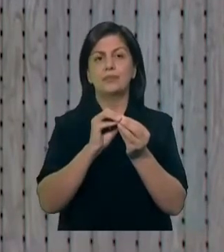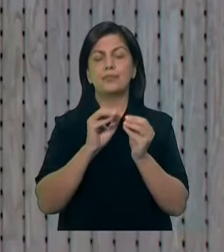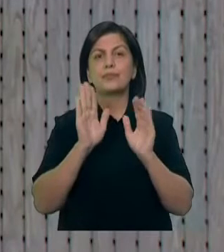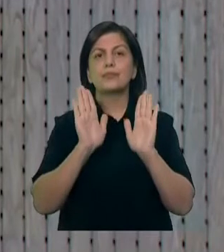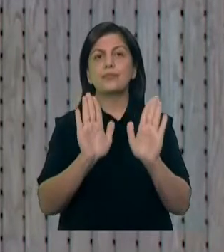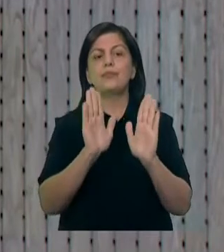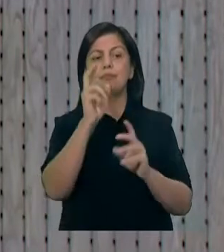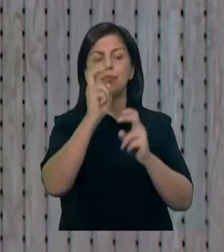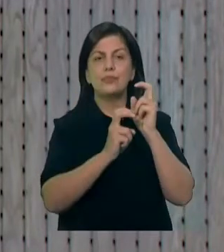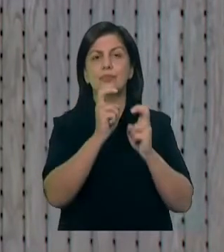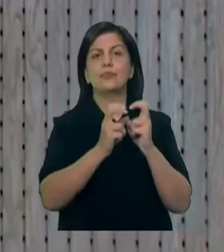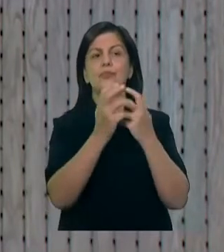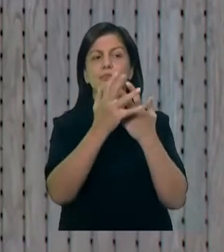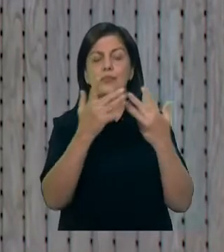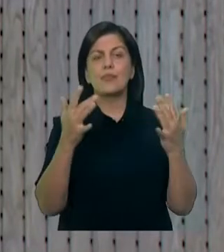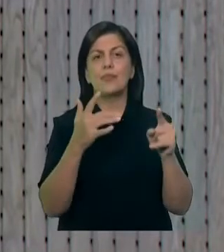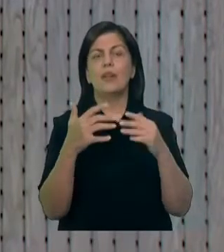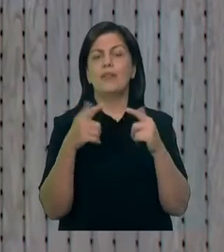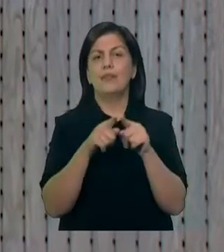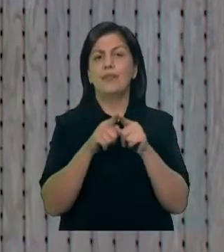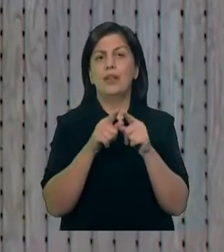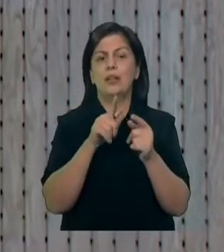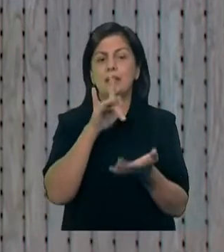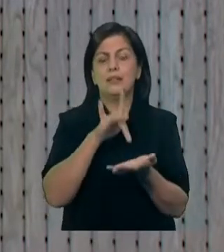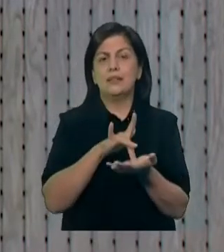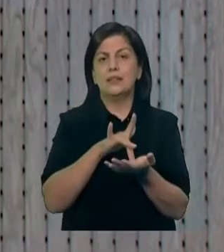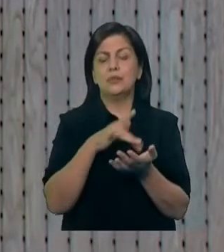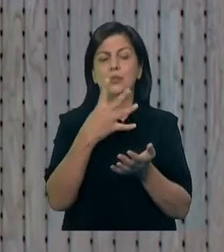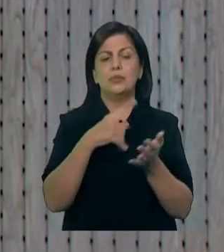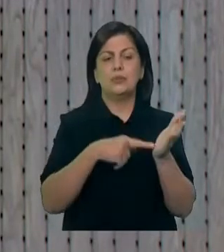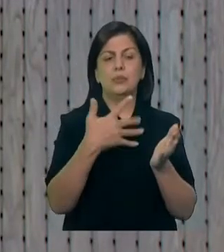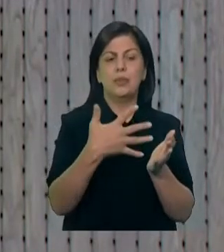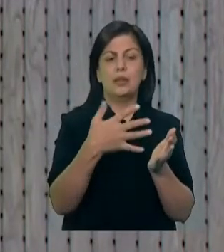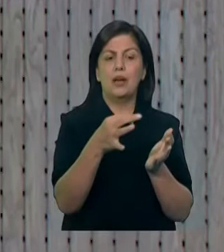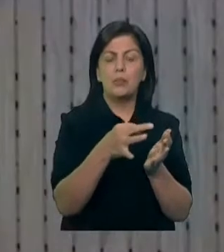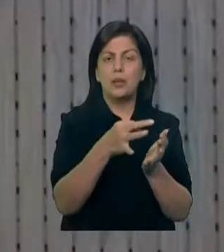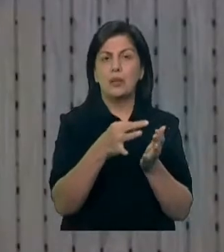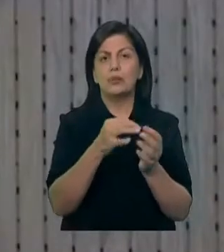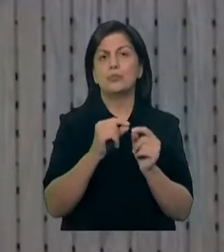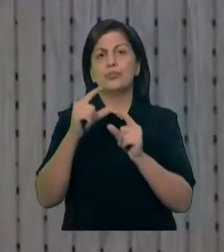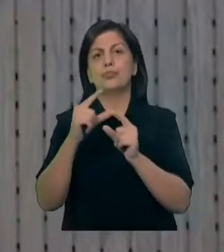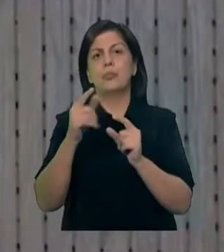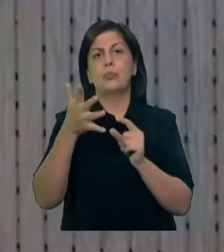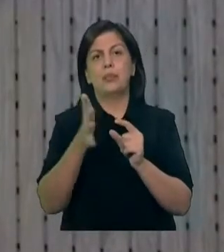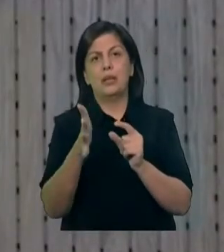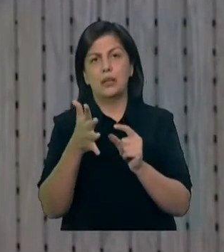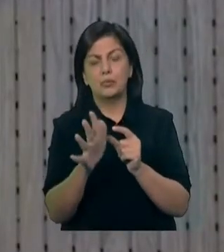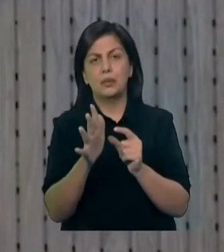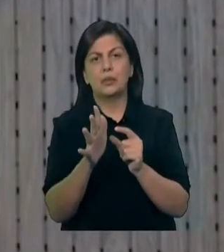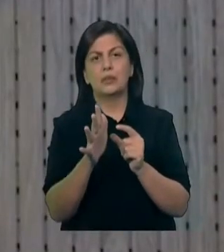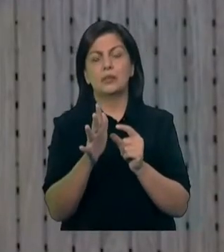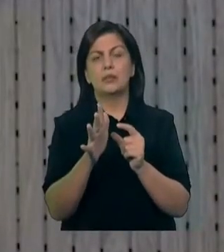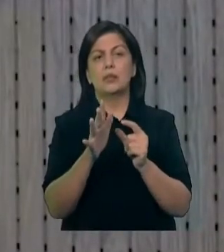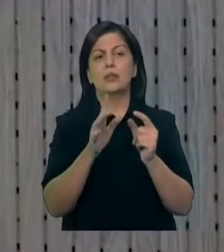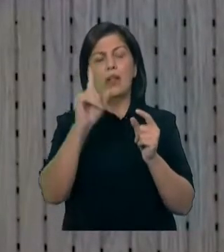sənayesində tətbiq olunmaqla ortalama tarif 4,5 qəpikdən 5 qəpiyə artırılmışdır. Ölkədə aparan sosial yönümlü siyasət